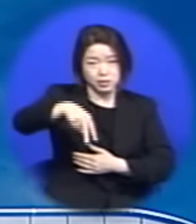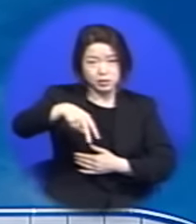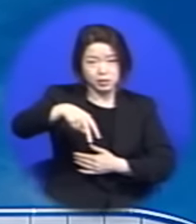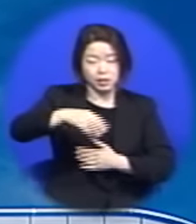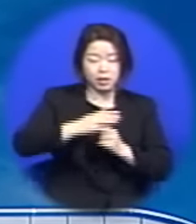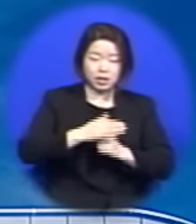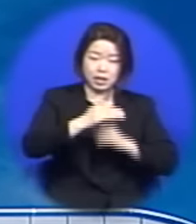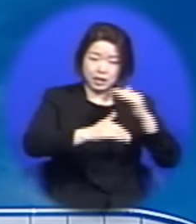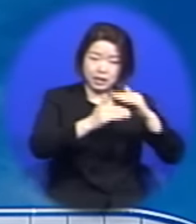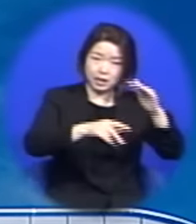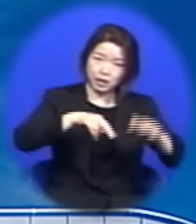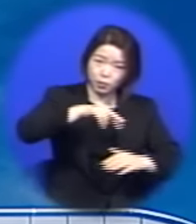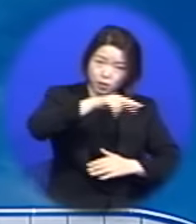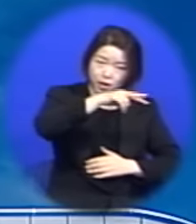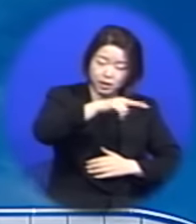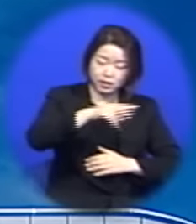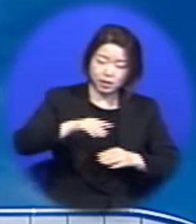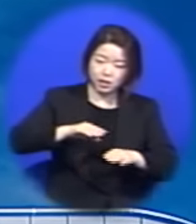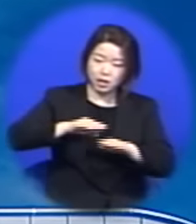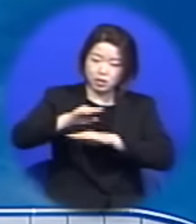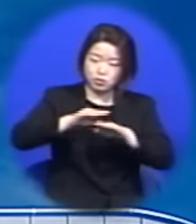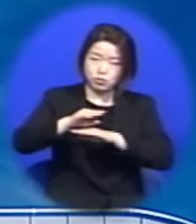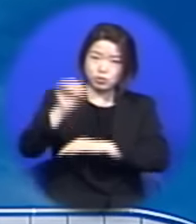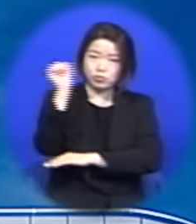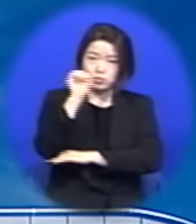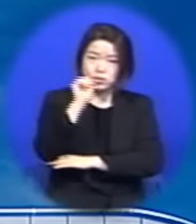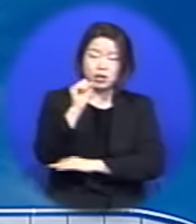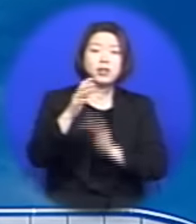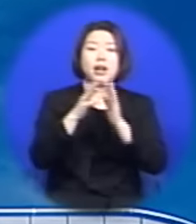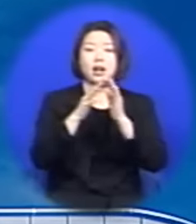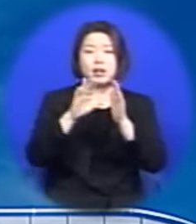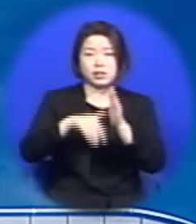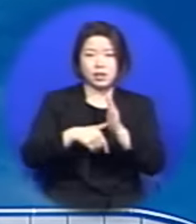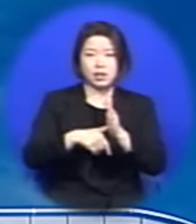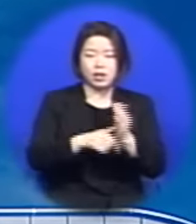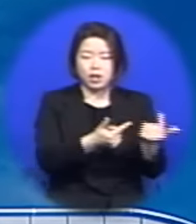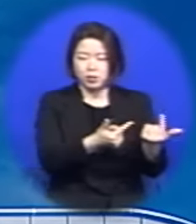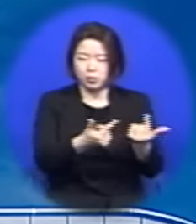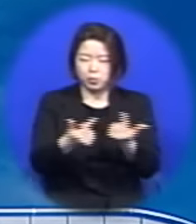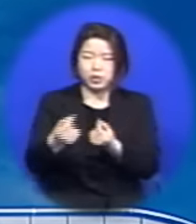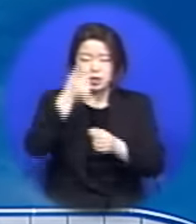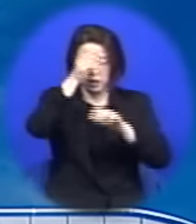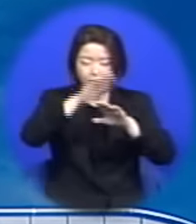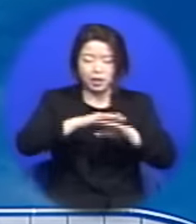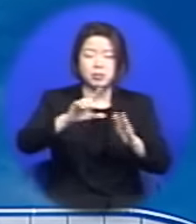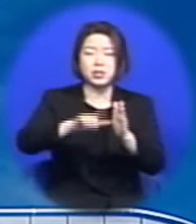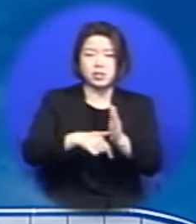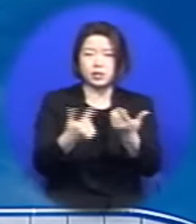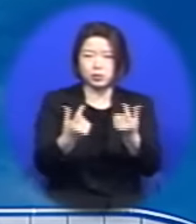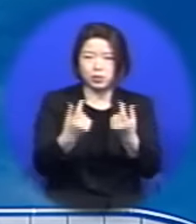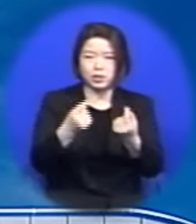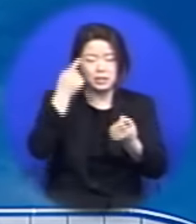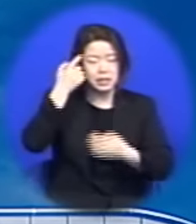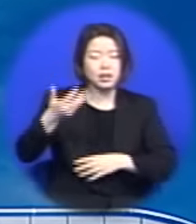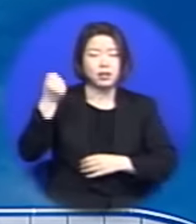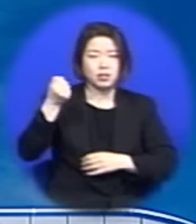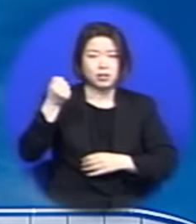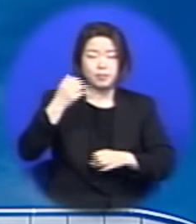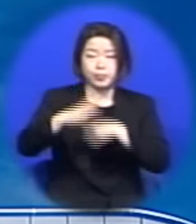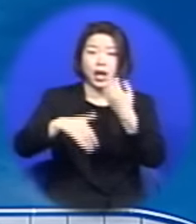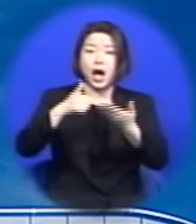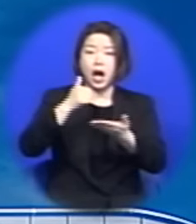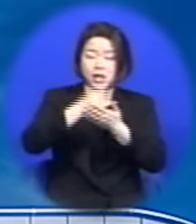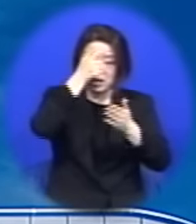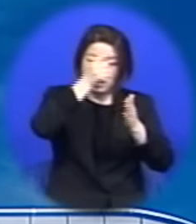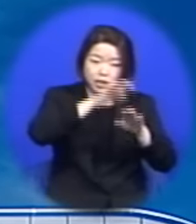주차장에서 차를 운전할 때 동일한 거죠 지금이 예배 시간과 하나님은 예배 시간에만 바라보는